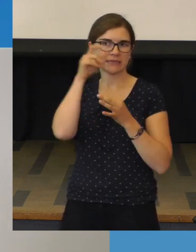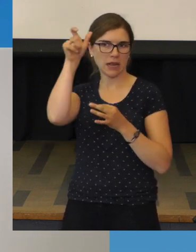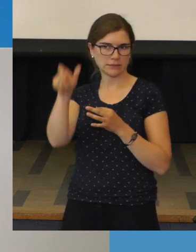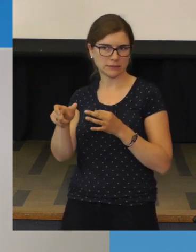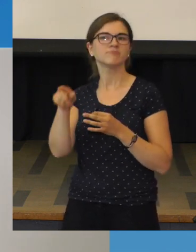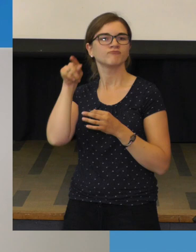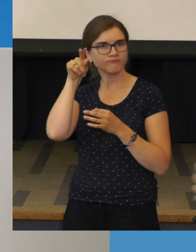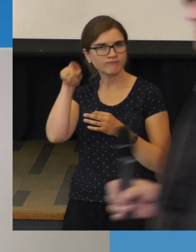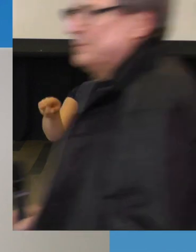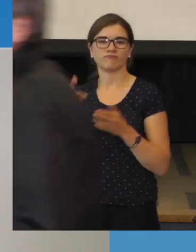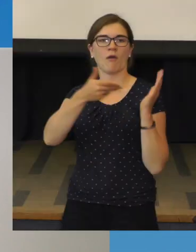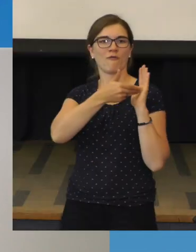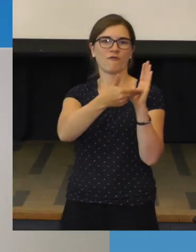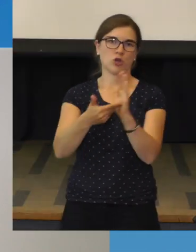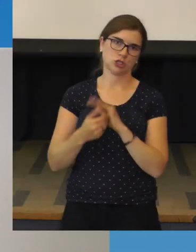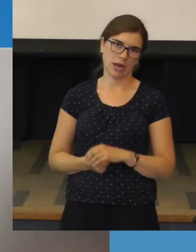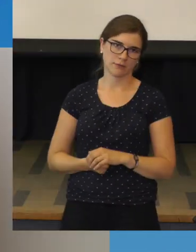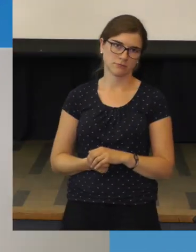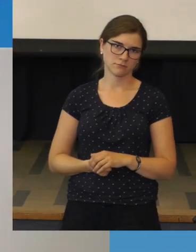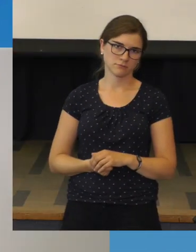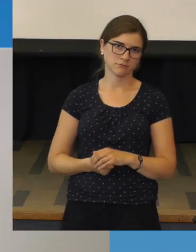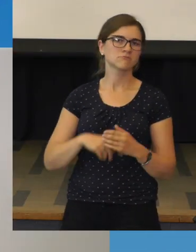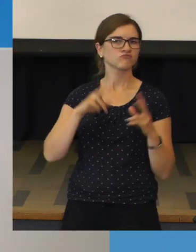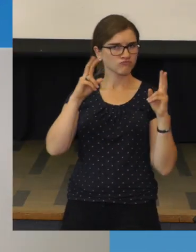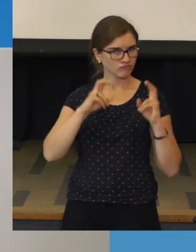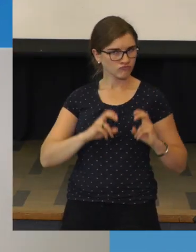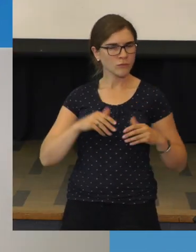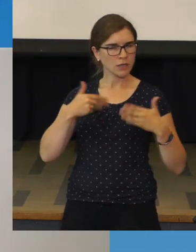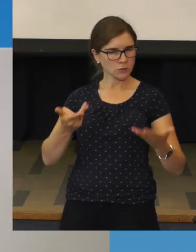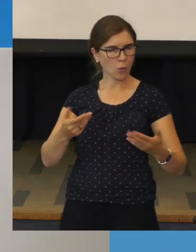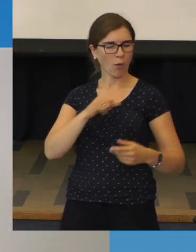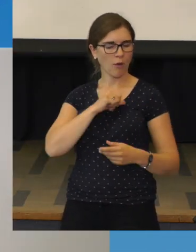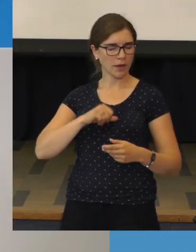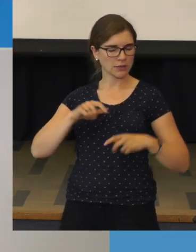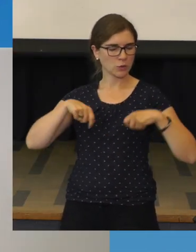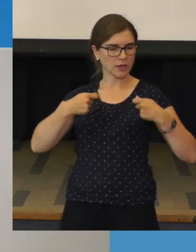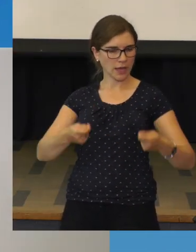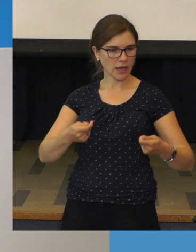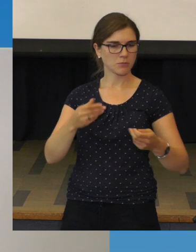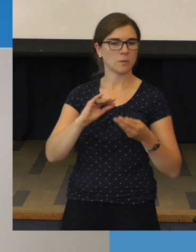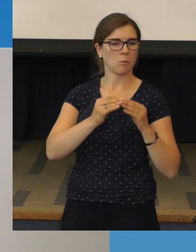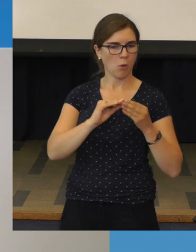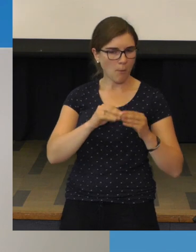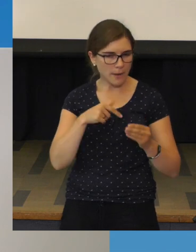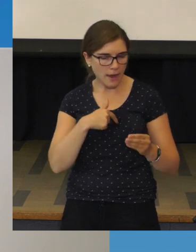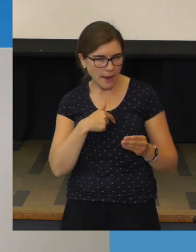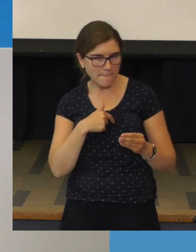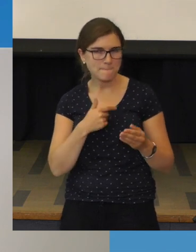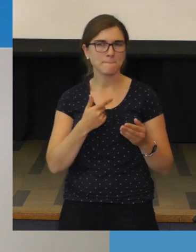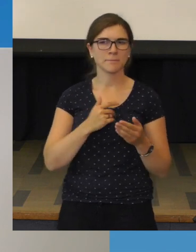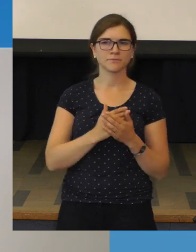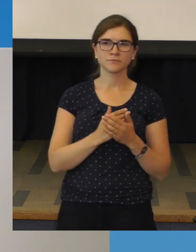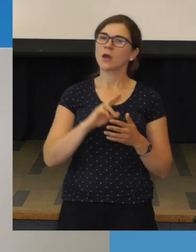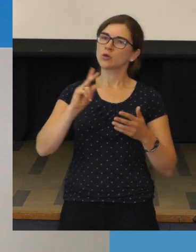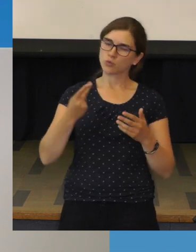niedergelassenen Kardiologen vorstellen, um das Ergebnis der Operation und um die Beschwerden mittels